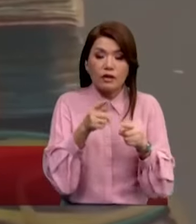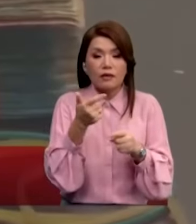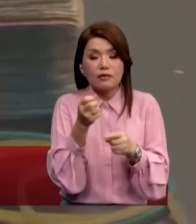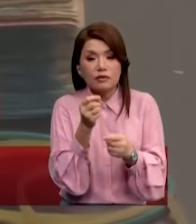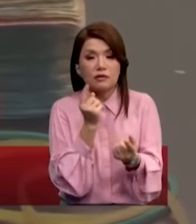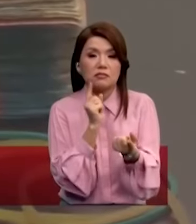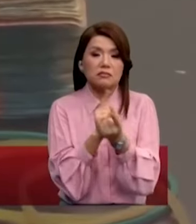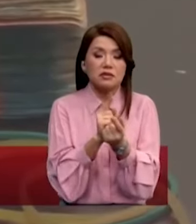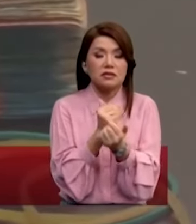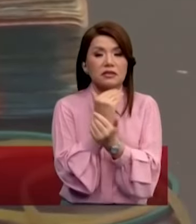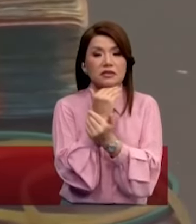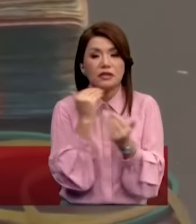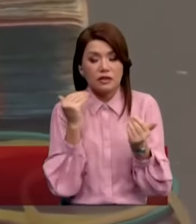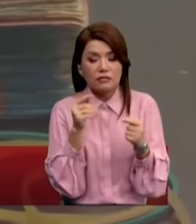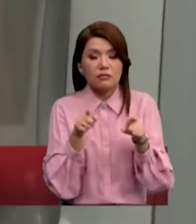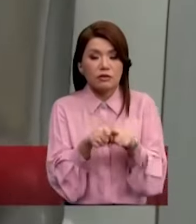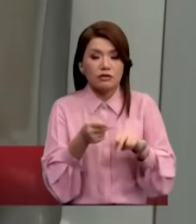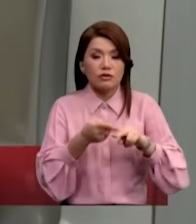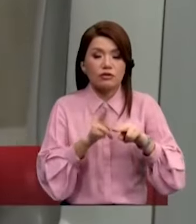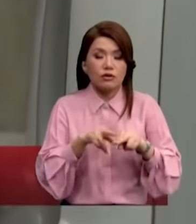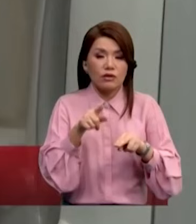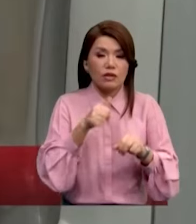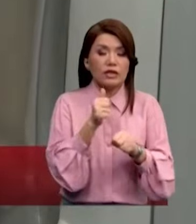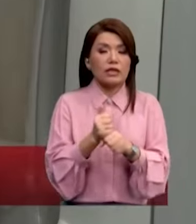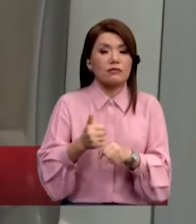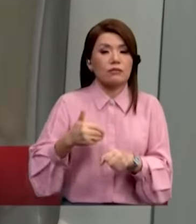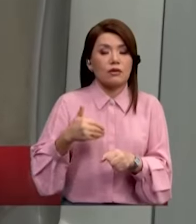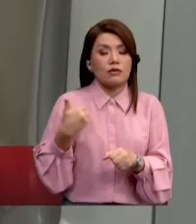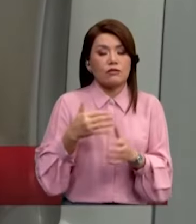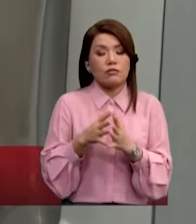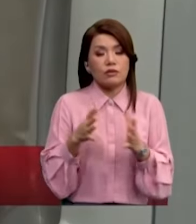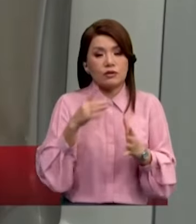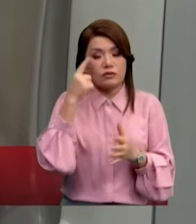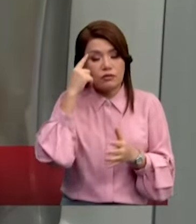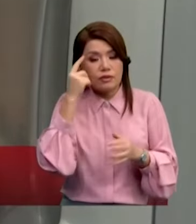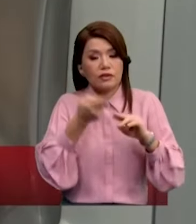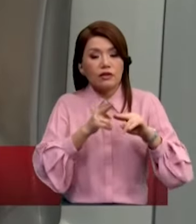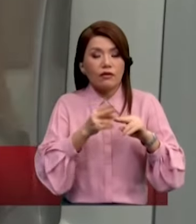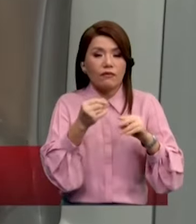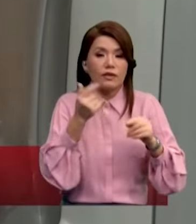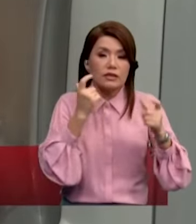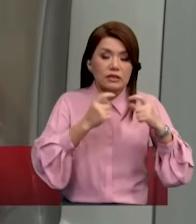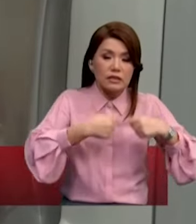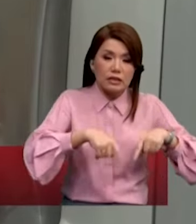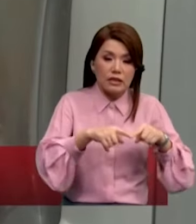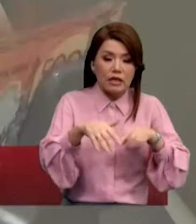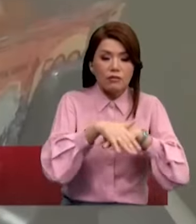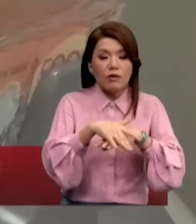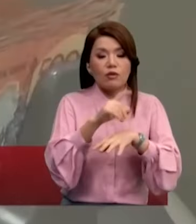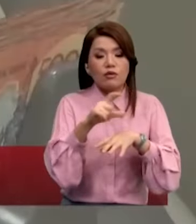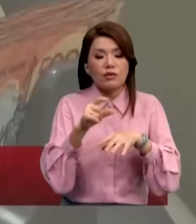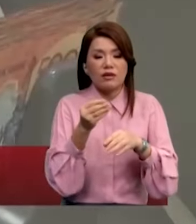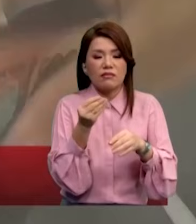кездесуге құлықсыздығын аш көздікке балайды. Өйткені бас пайдасын ойлаған банктер мен микроқаржы ұйымдары халықты тақырға отырғызуды